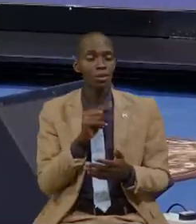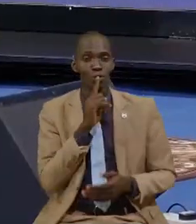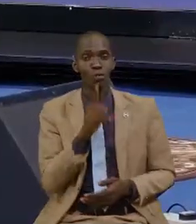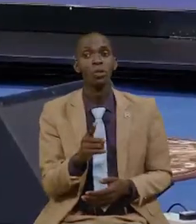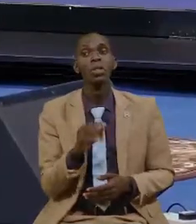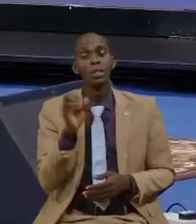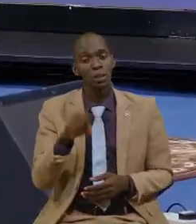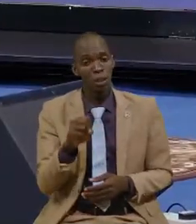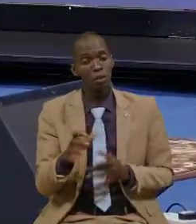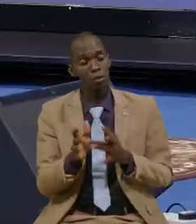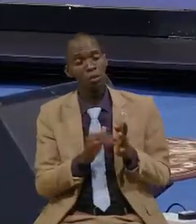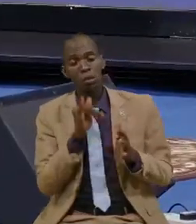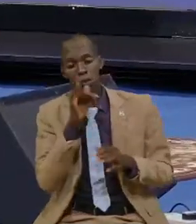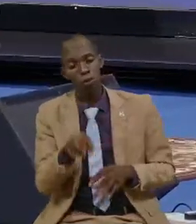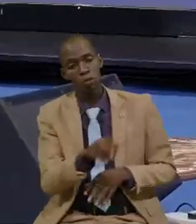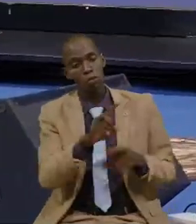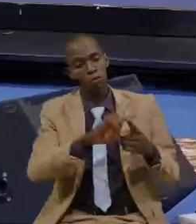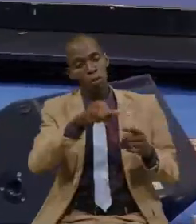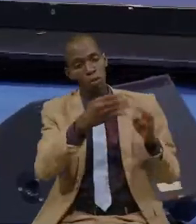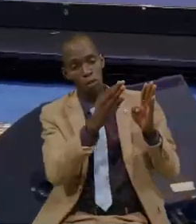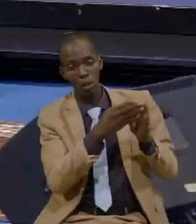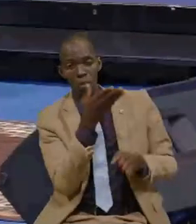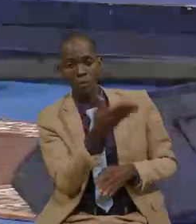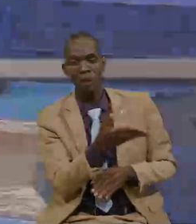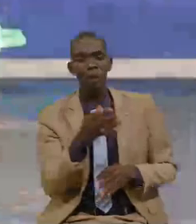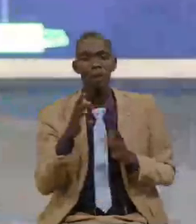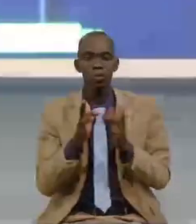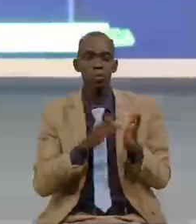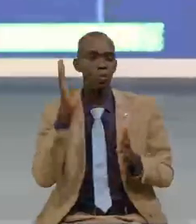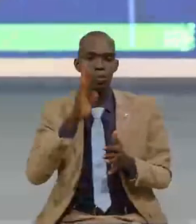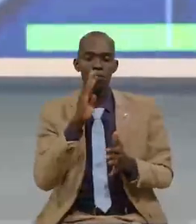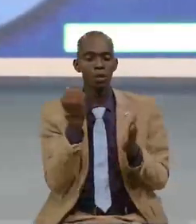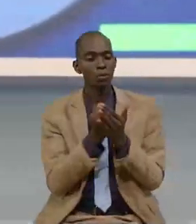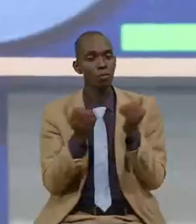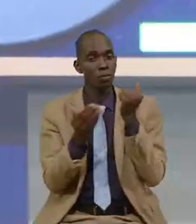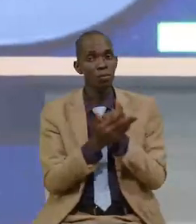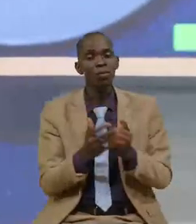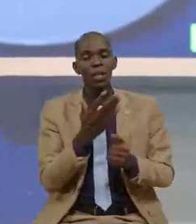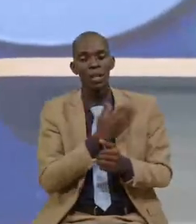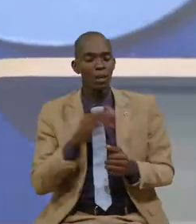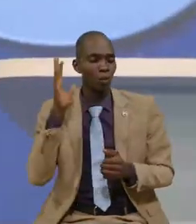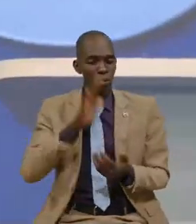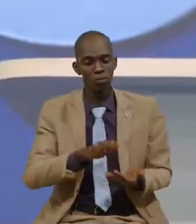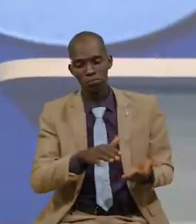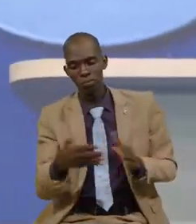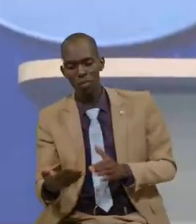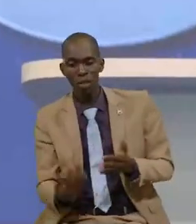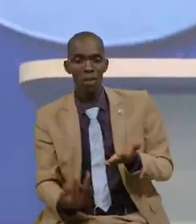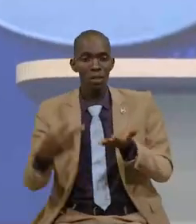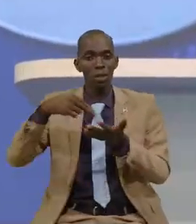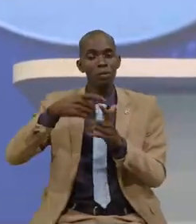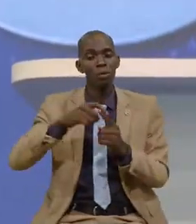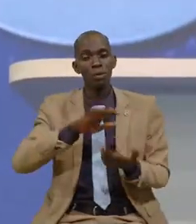au fait, il allait à Jérusalem et sera crucifié. Et puis il ressuscitera des morts, il ira au